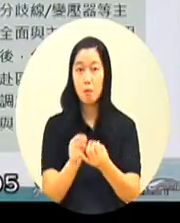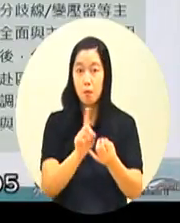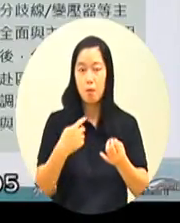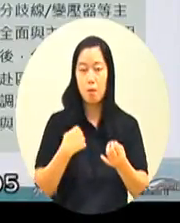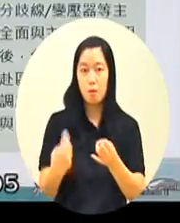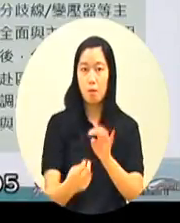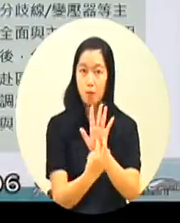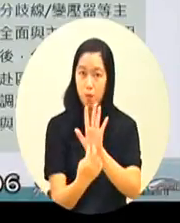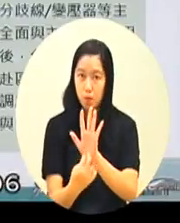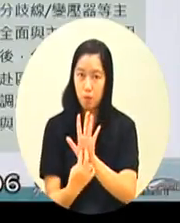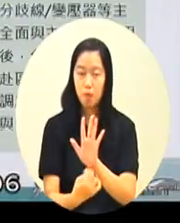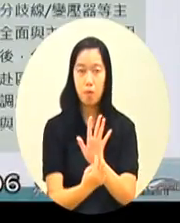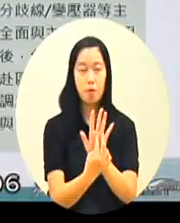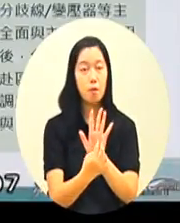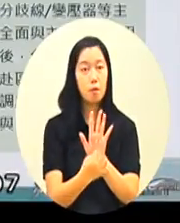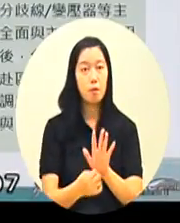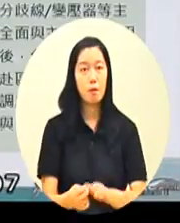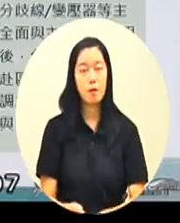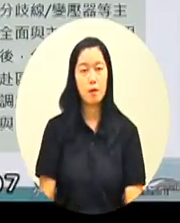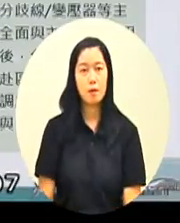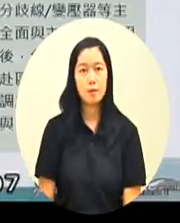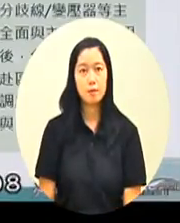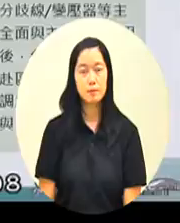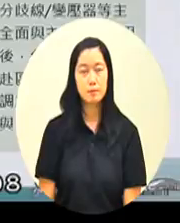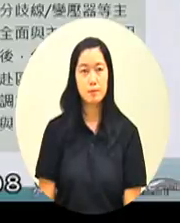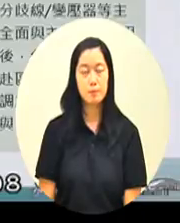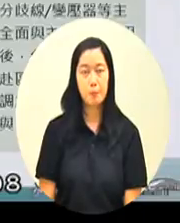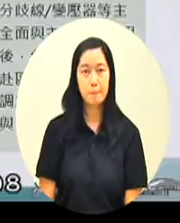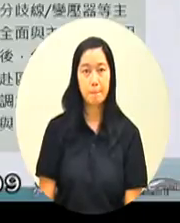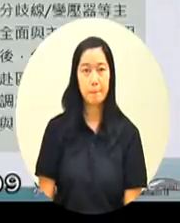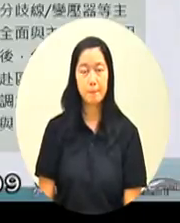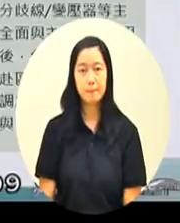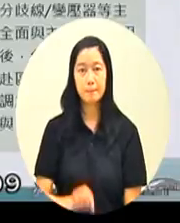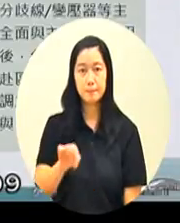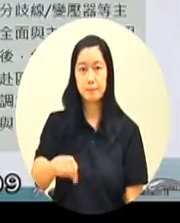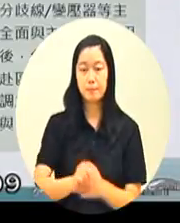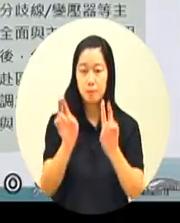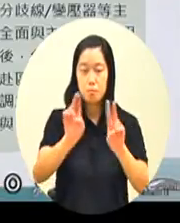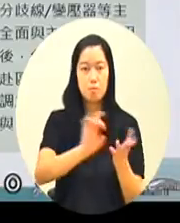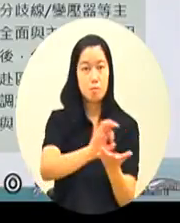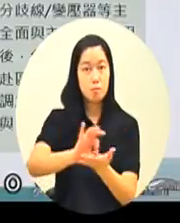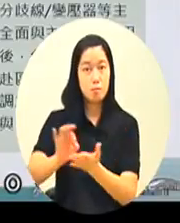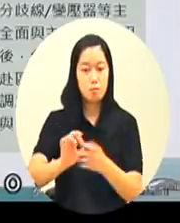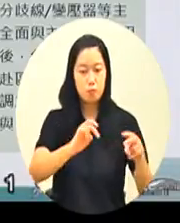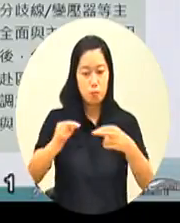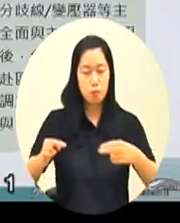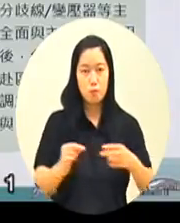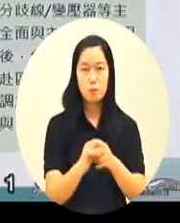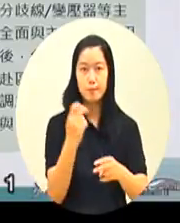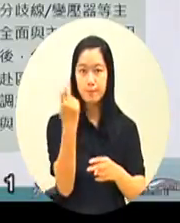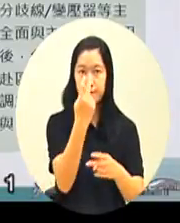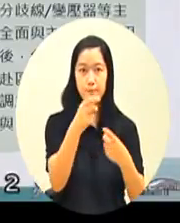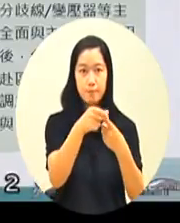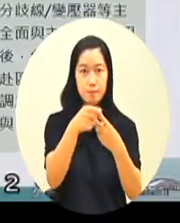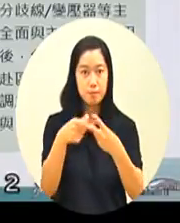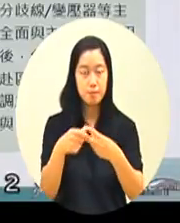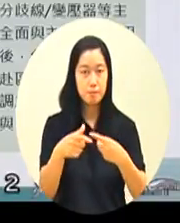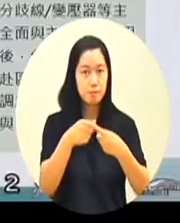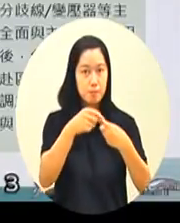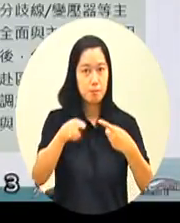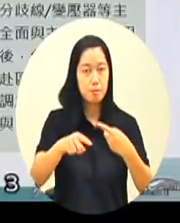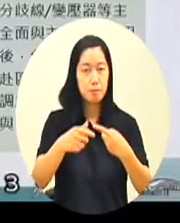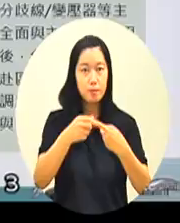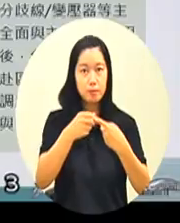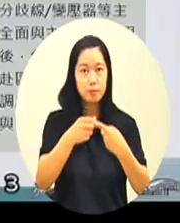个说明，就是说它事实上用电的修复它有两个顺序。第一个顺序它是它一定